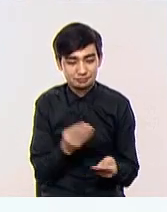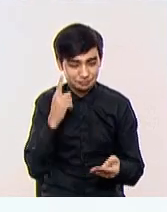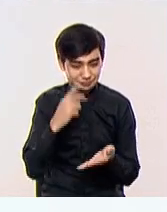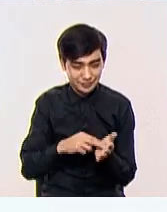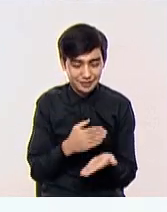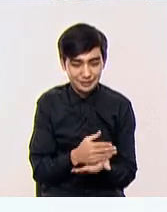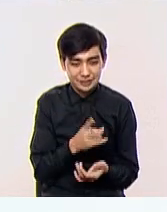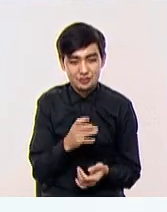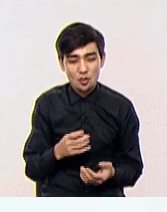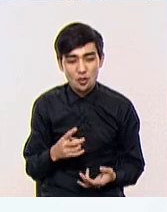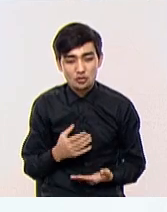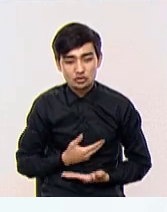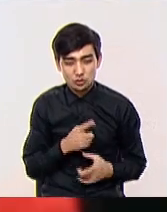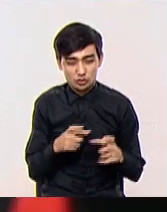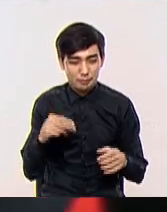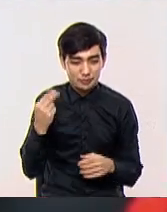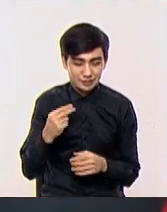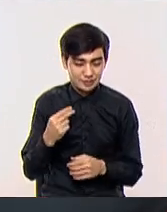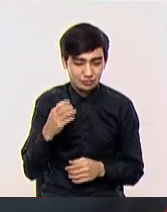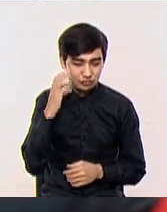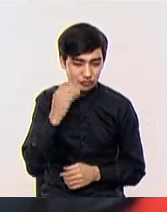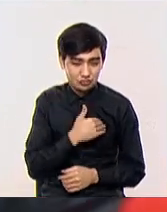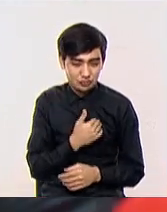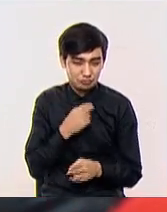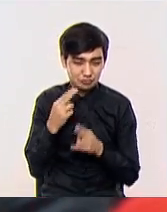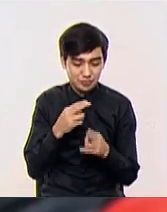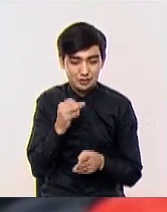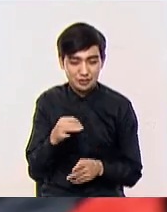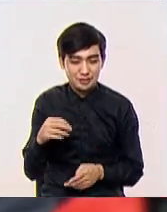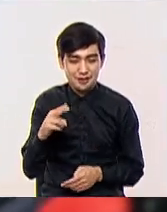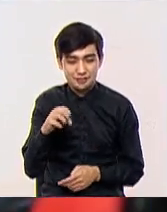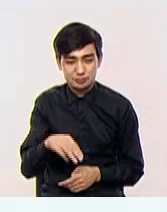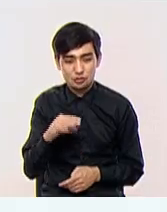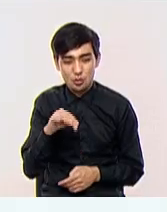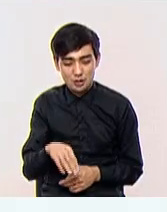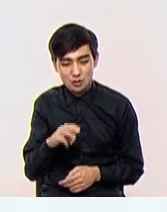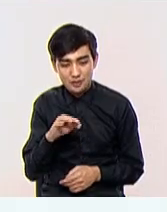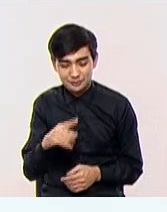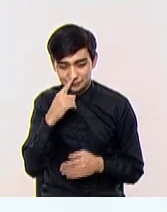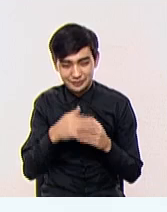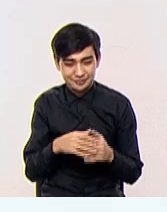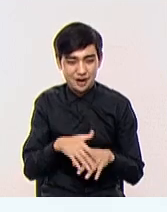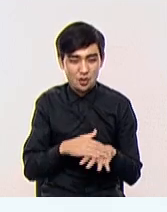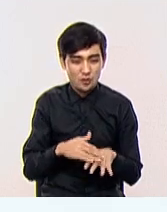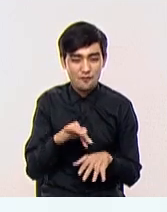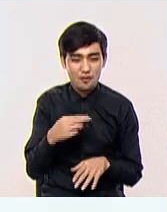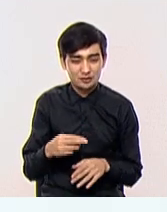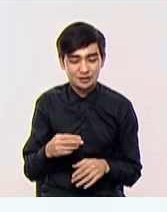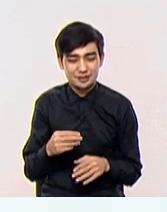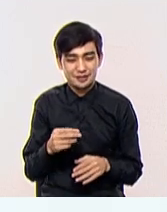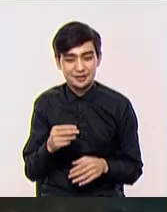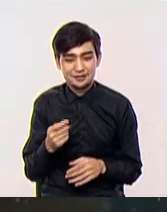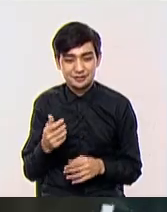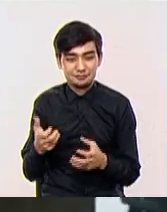Алайда тұрғындар мәселенің президентке жеткенін қалайды. Олар Қасым Жомарт Тоқаевтан жақында ашылған Қазақстан халқына қорынан баспана